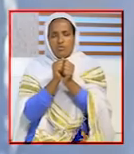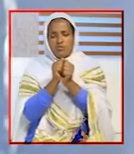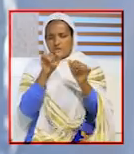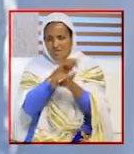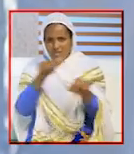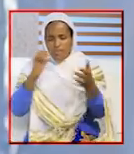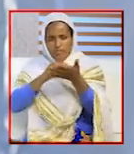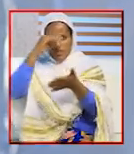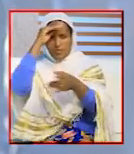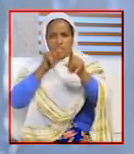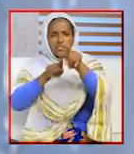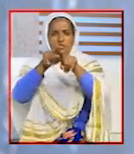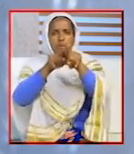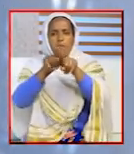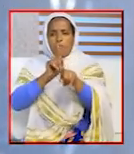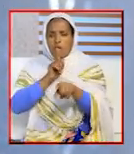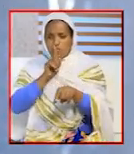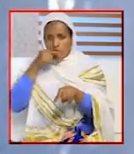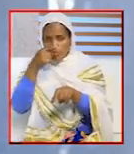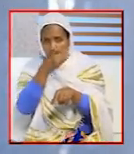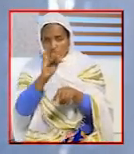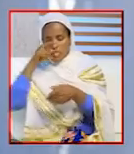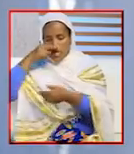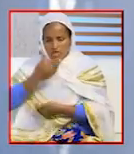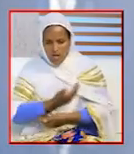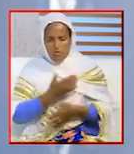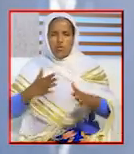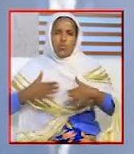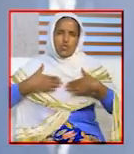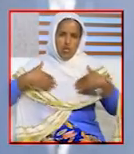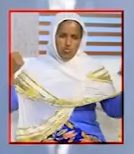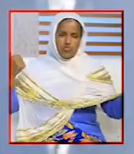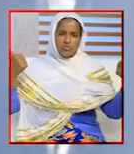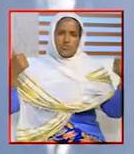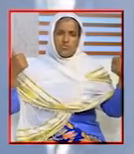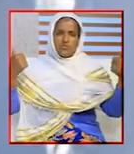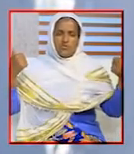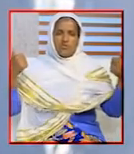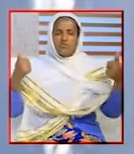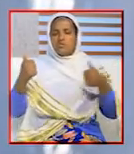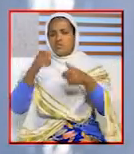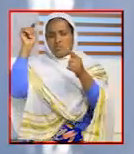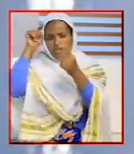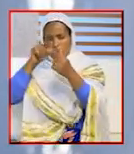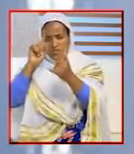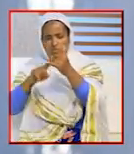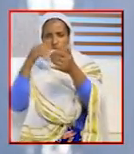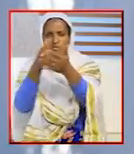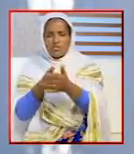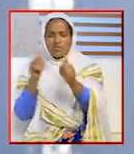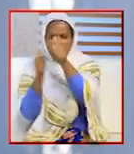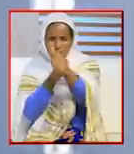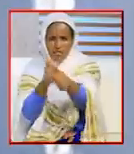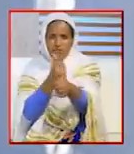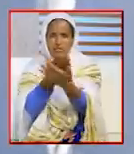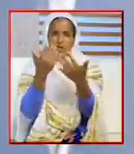አይነት ትምህርት ይስማማቸዋል ነው የሚለው እንጂ ለህፃናት፣ ለወጣቶች፣ ለእያድግን እስከመጨረሻው ድረስ